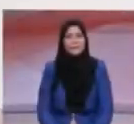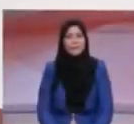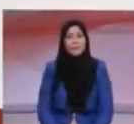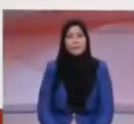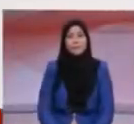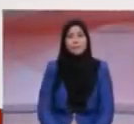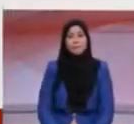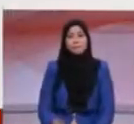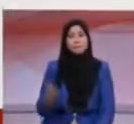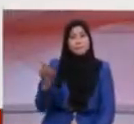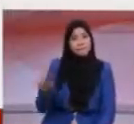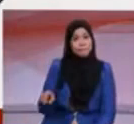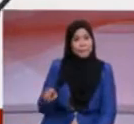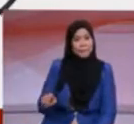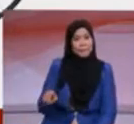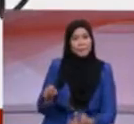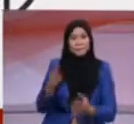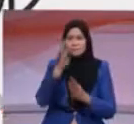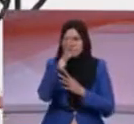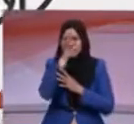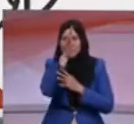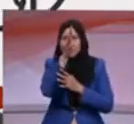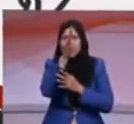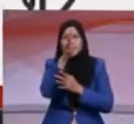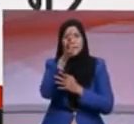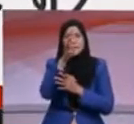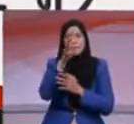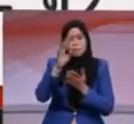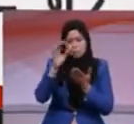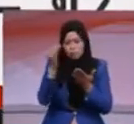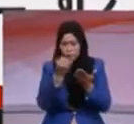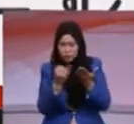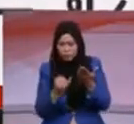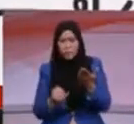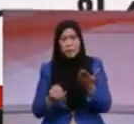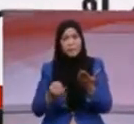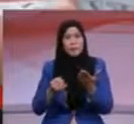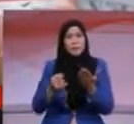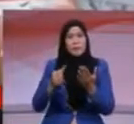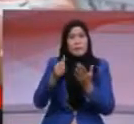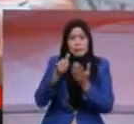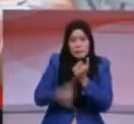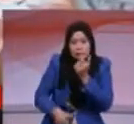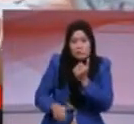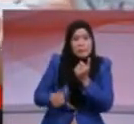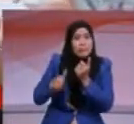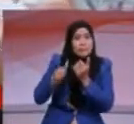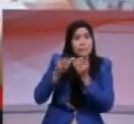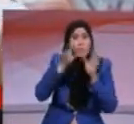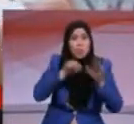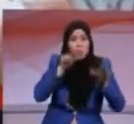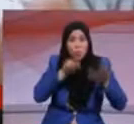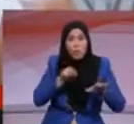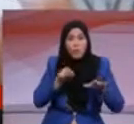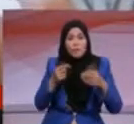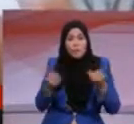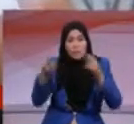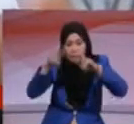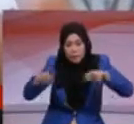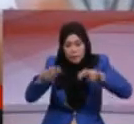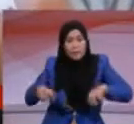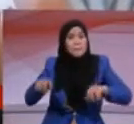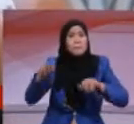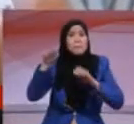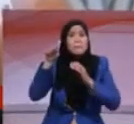Motoki Ryoga mencipta pelekat bercorak najis burung bagi mengatasi kes curi basikal di Jepun. Kajiannya mendapati sebuah